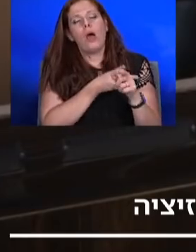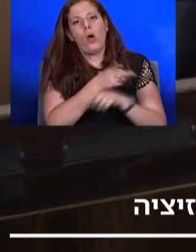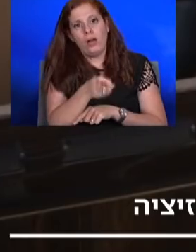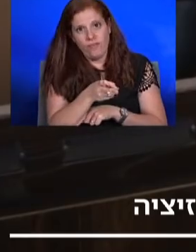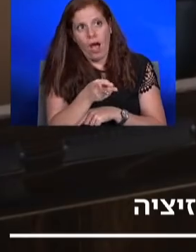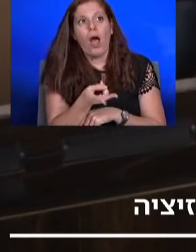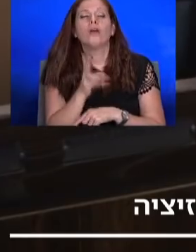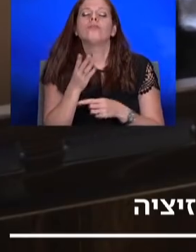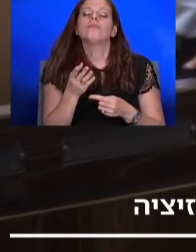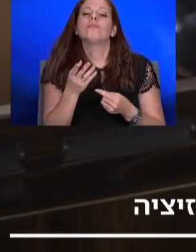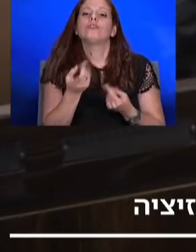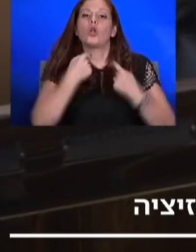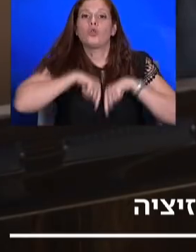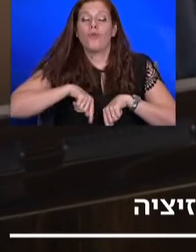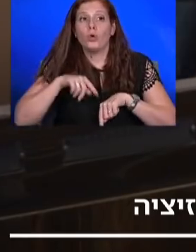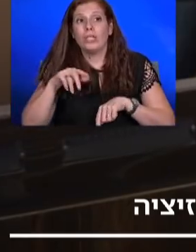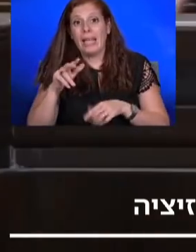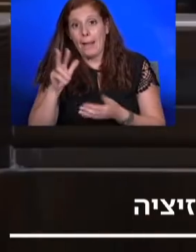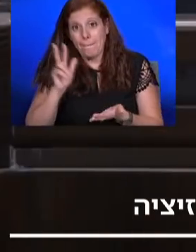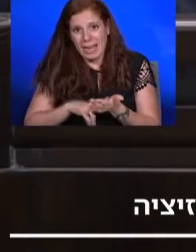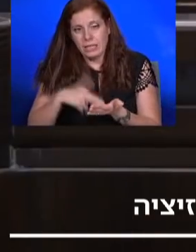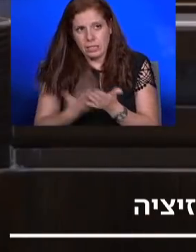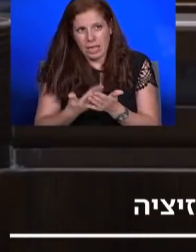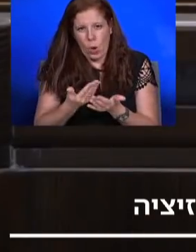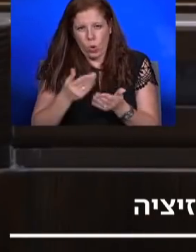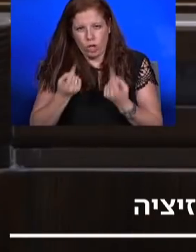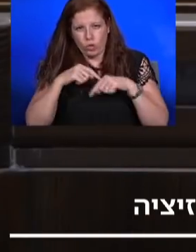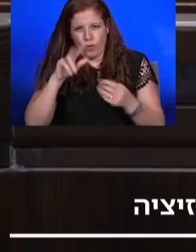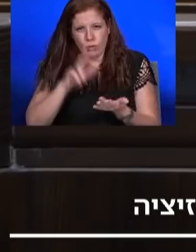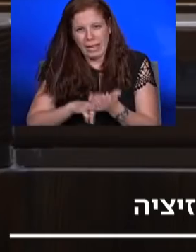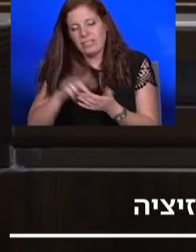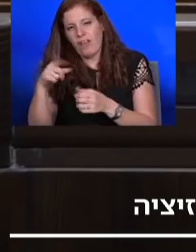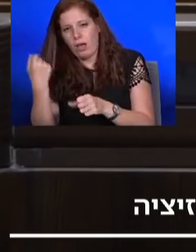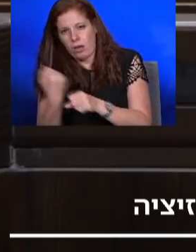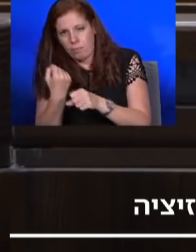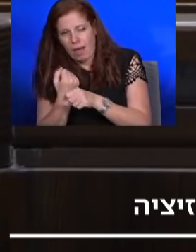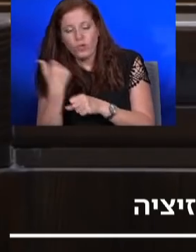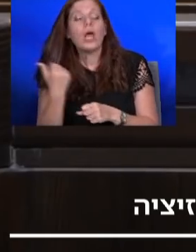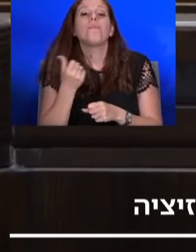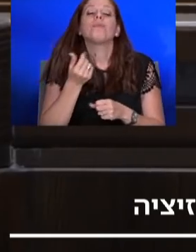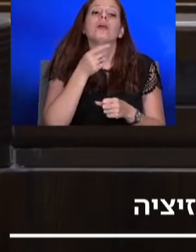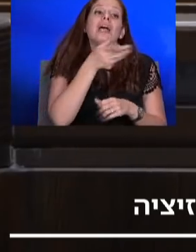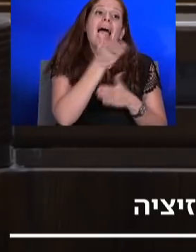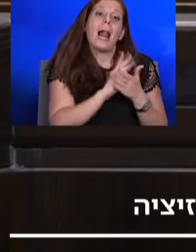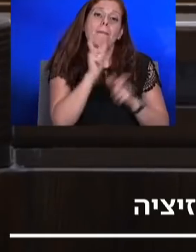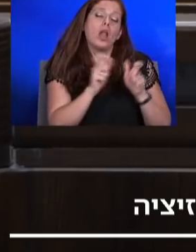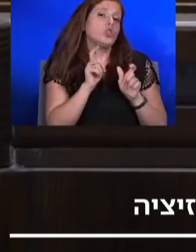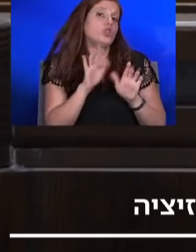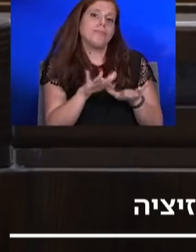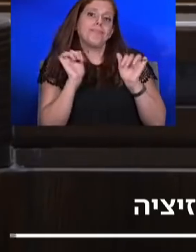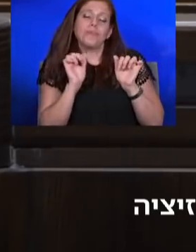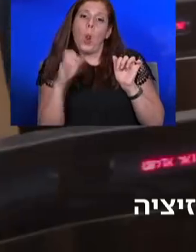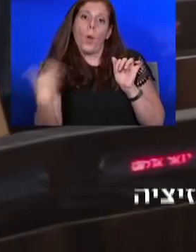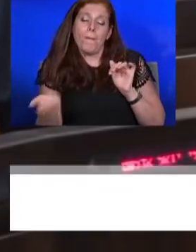ניצן הורוביץ מהאופוזיציה ומרב מיכאלי מהעבודה. כמה מחברי הכנסת של הליכוד נעדרו מההצבעה והשר לביטחון פנים, אמיר אוחנה